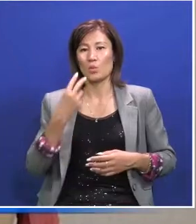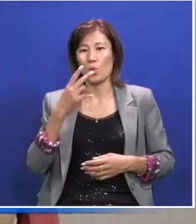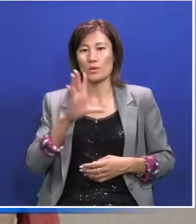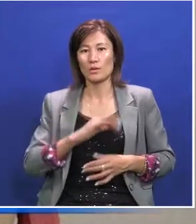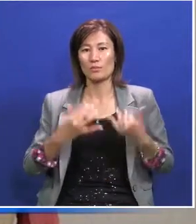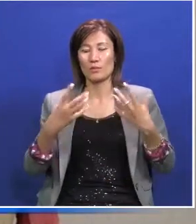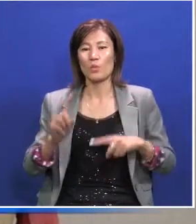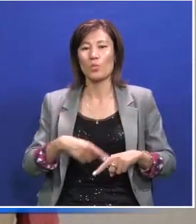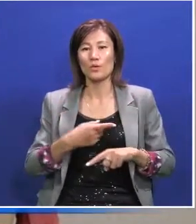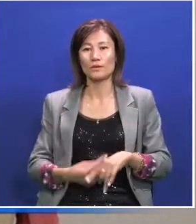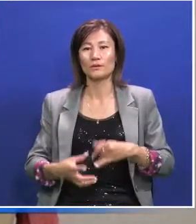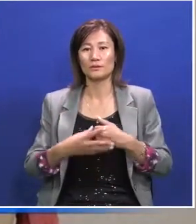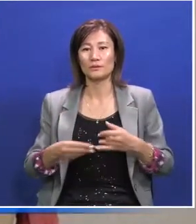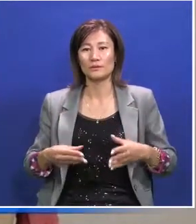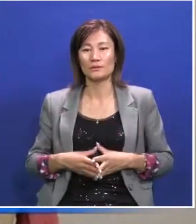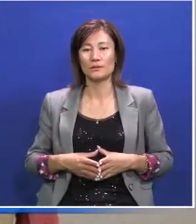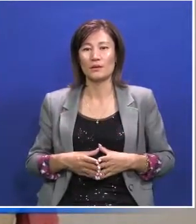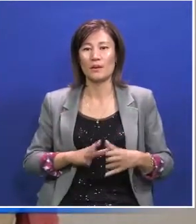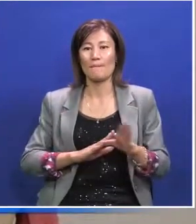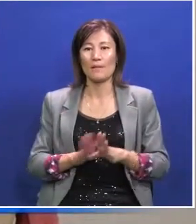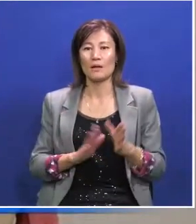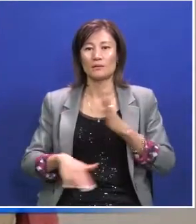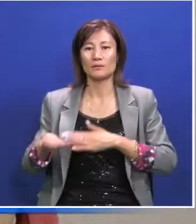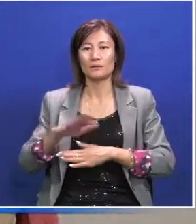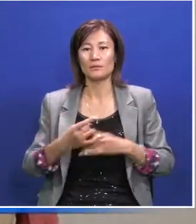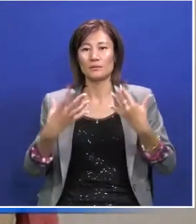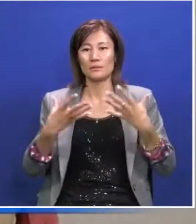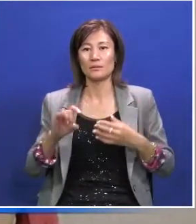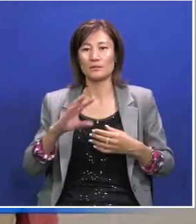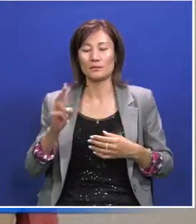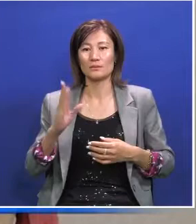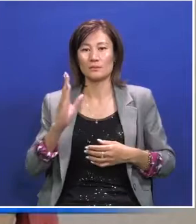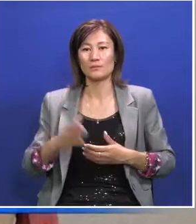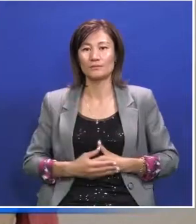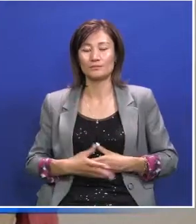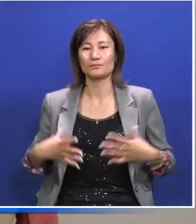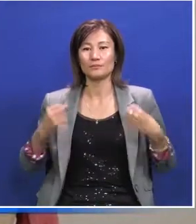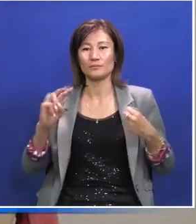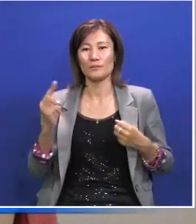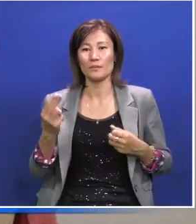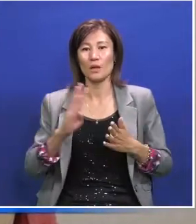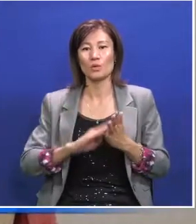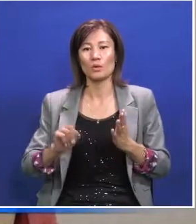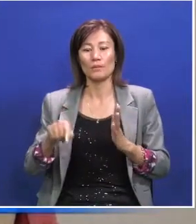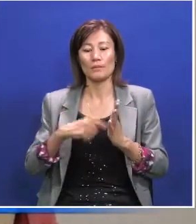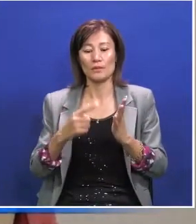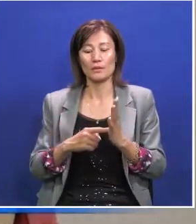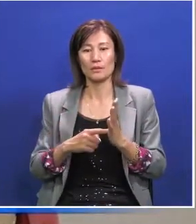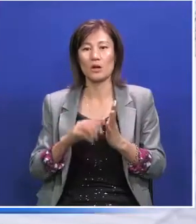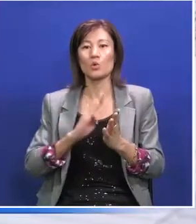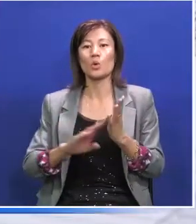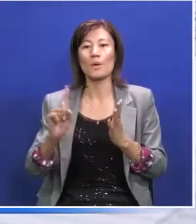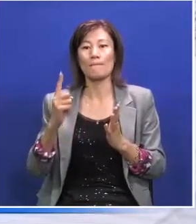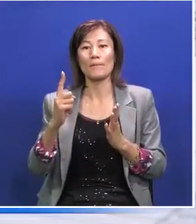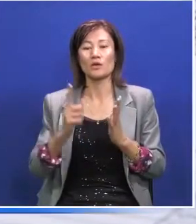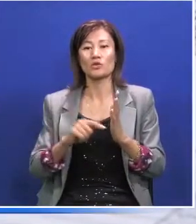жерде біздің жалпы санақ парақшаларымыздағы сауалнамамызда 91 сұрақ бар, сол сұрақтарға тиісті